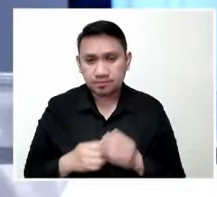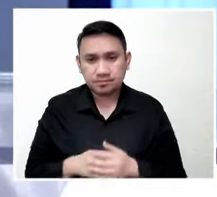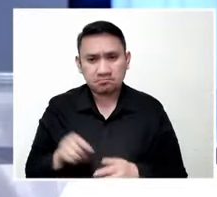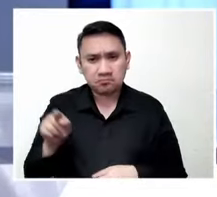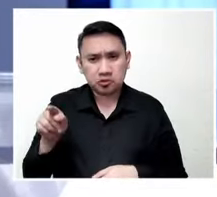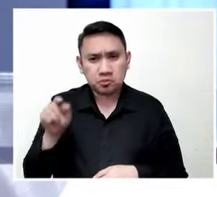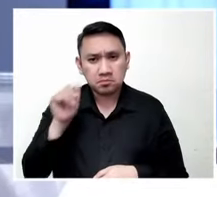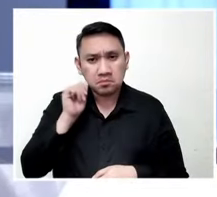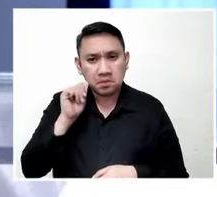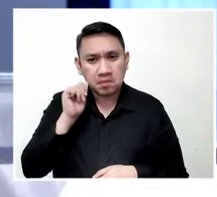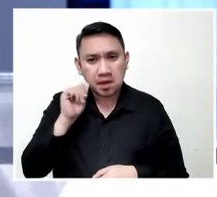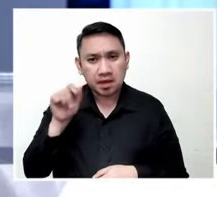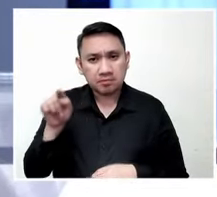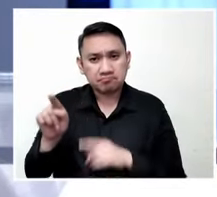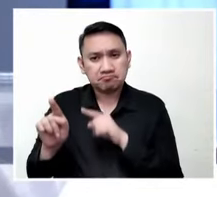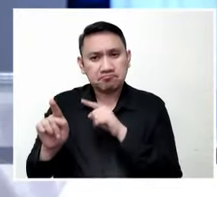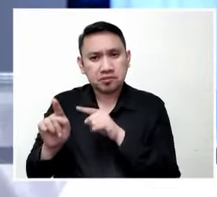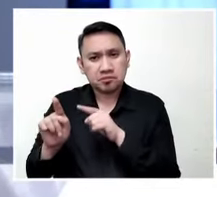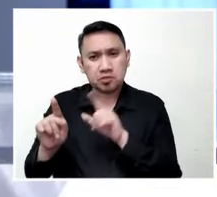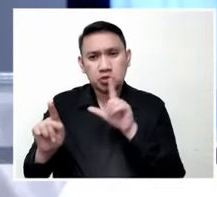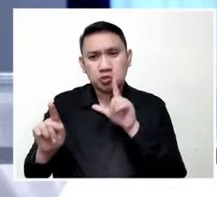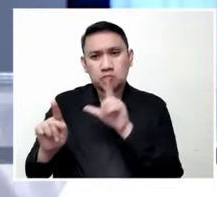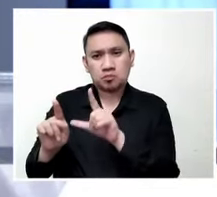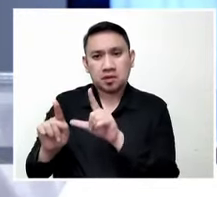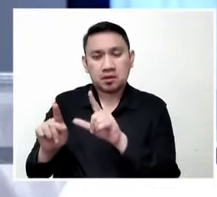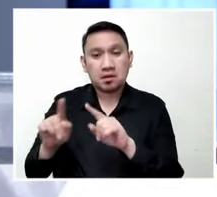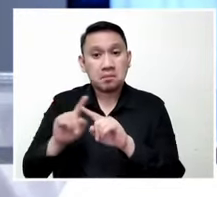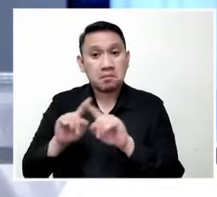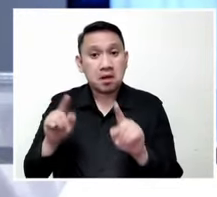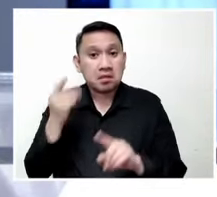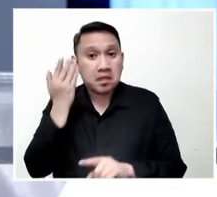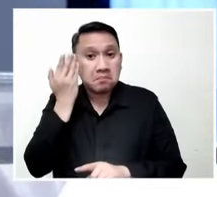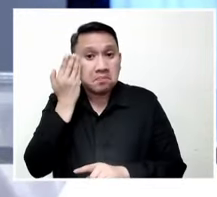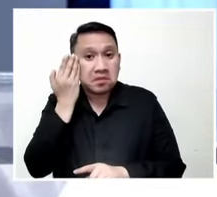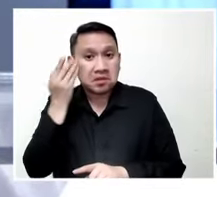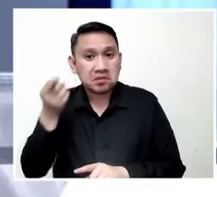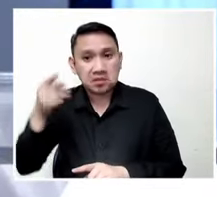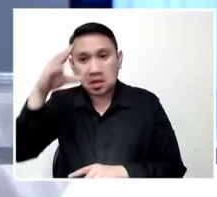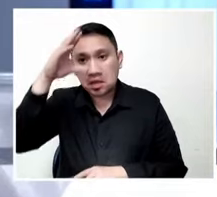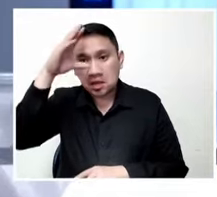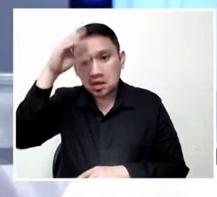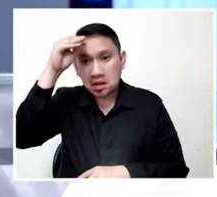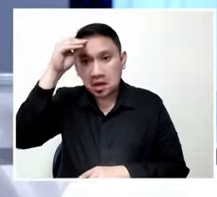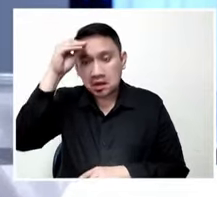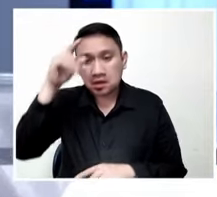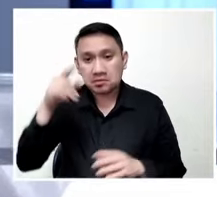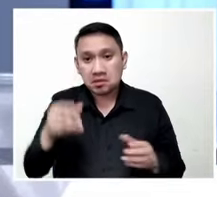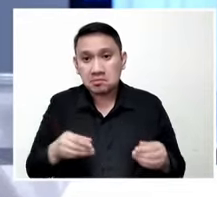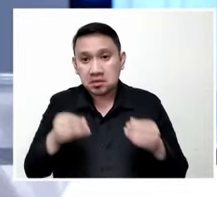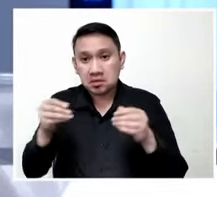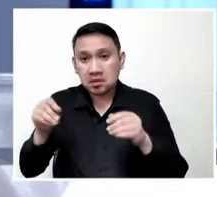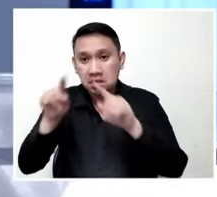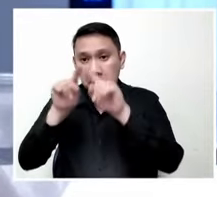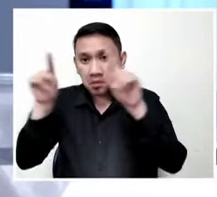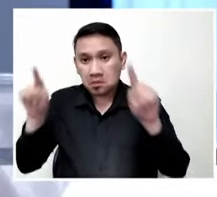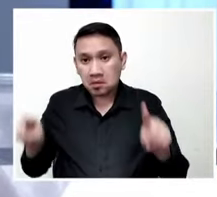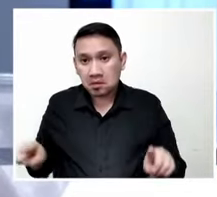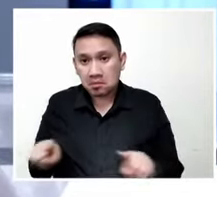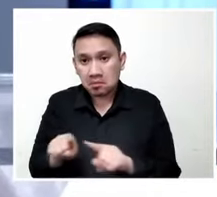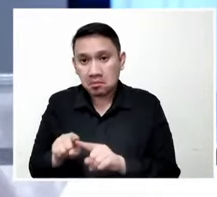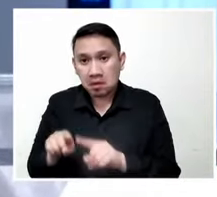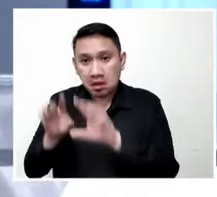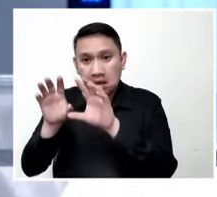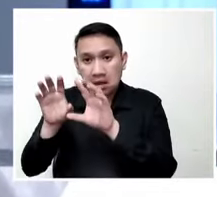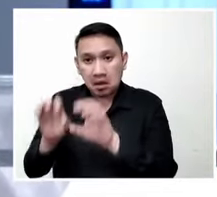pero nagpakilala na ito bilang lalaki na silbihan ng warrant of arrest ng mga polis. Lehitimong supplier sa ilang ahensya